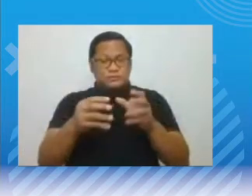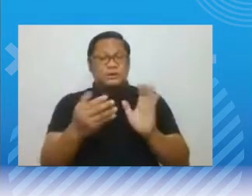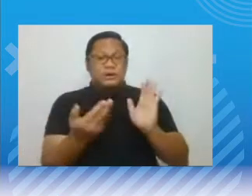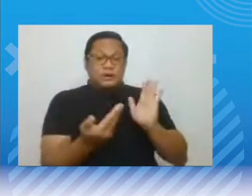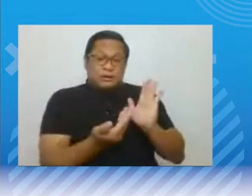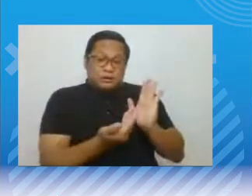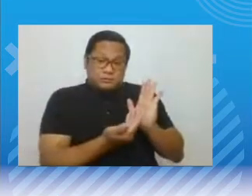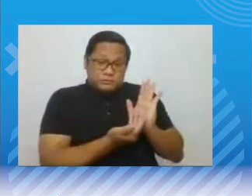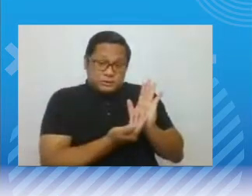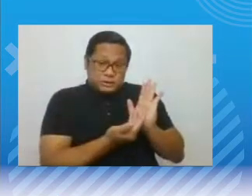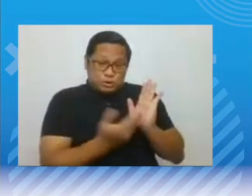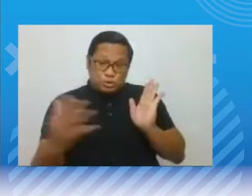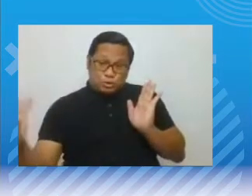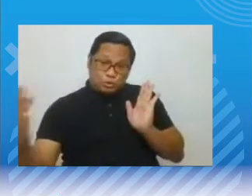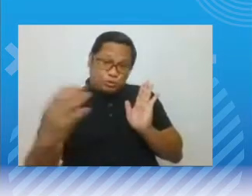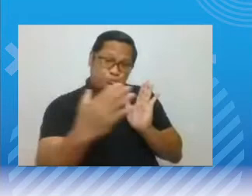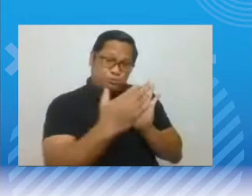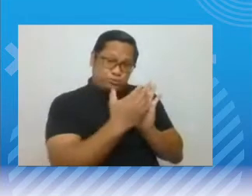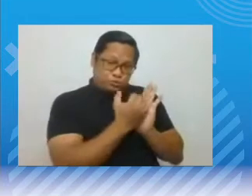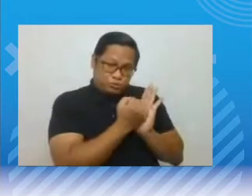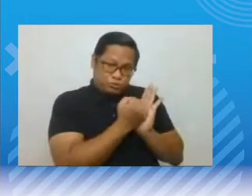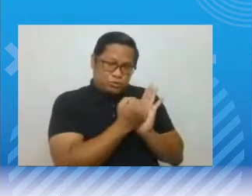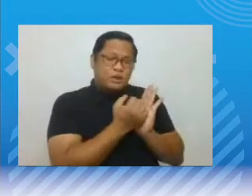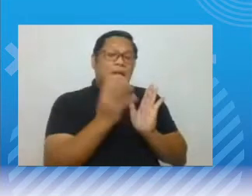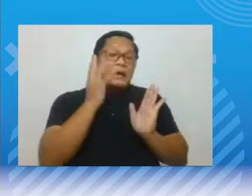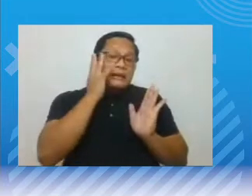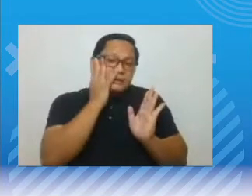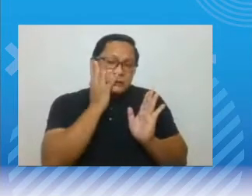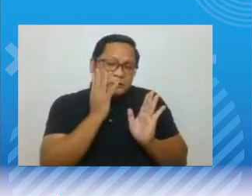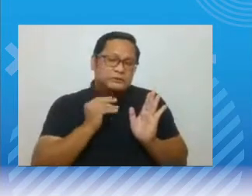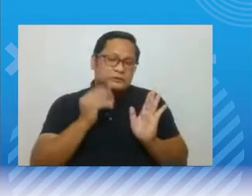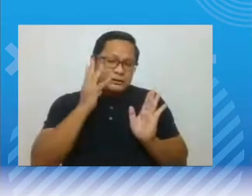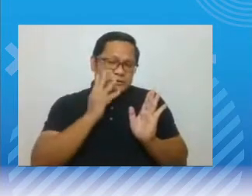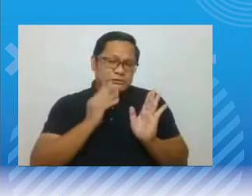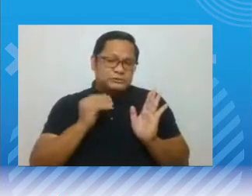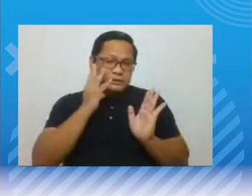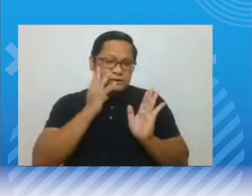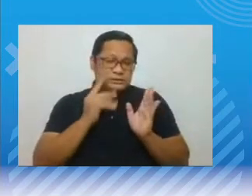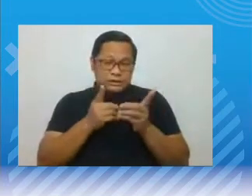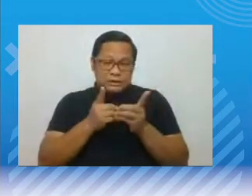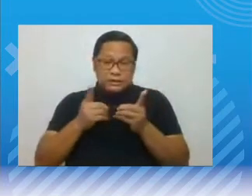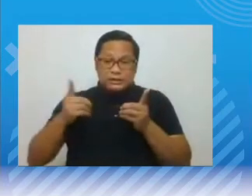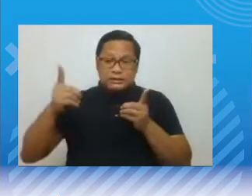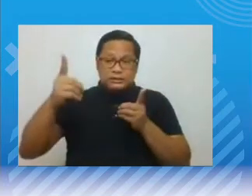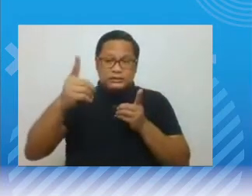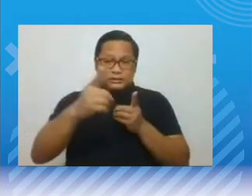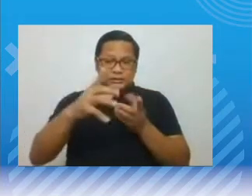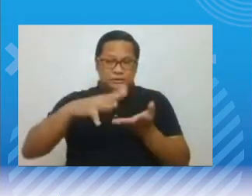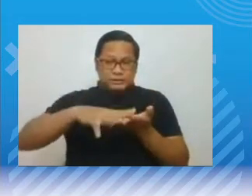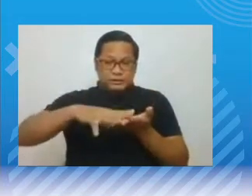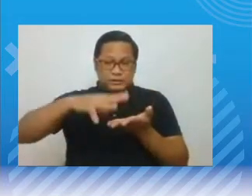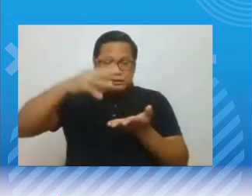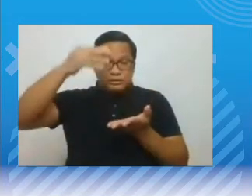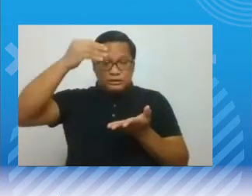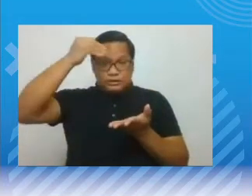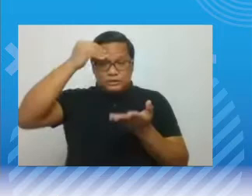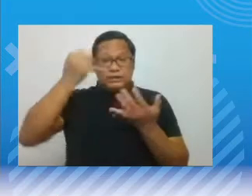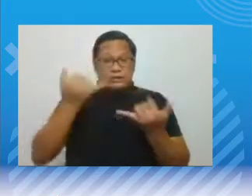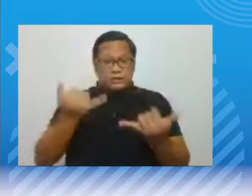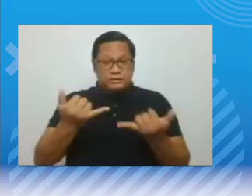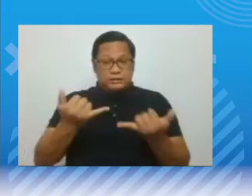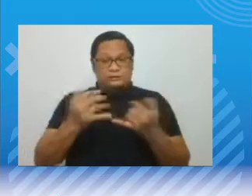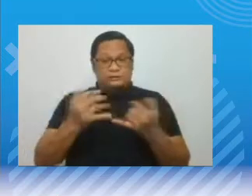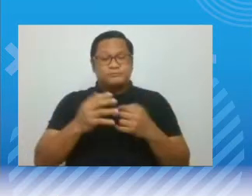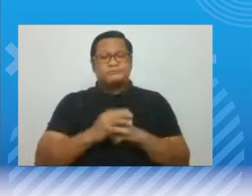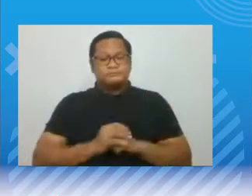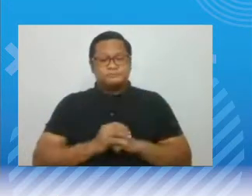kanilang karanasan sa pagpapatupad nila ng distance learning hanggang sa ngayon. Bukod pa sa kanilang mga presentation,